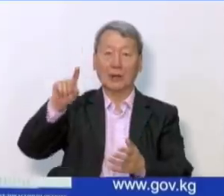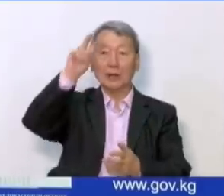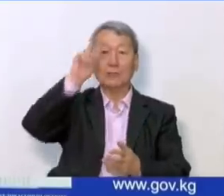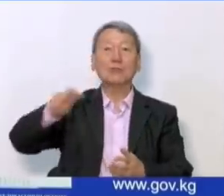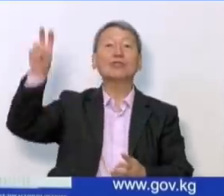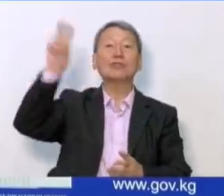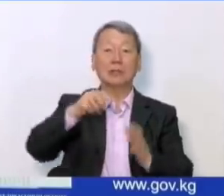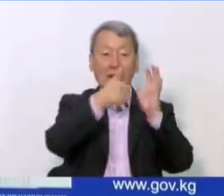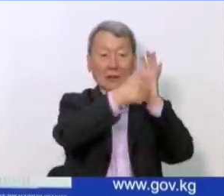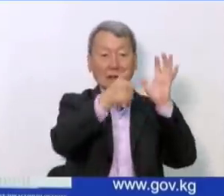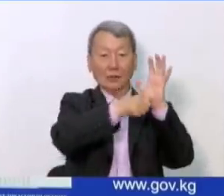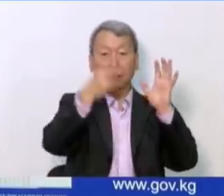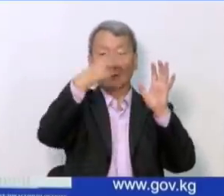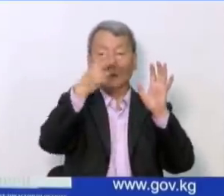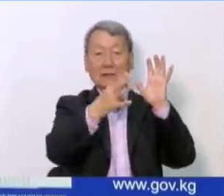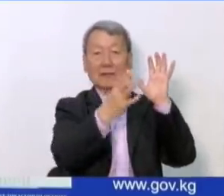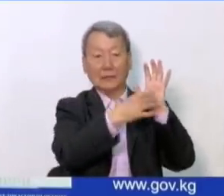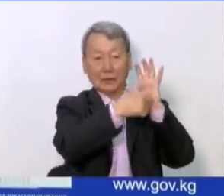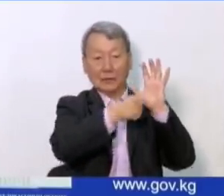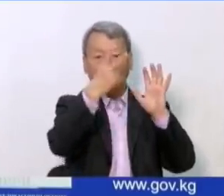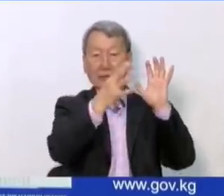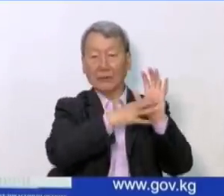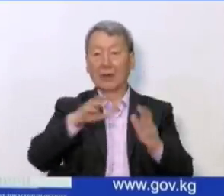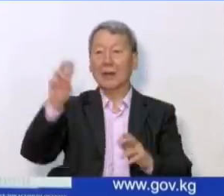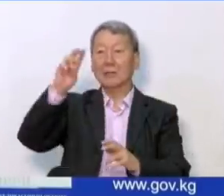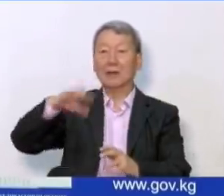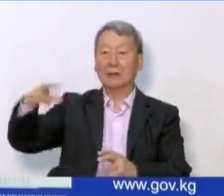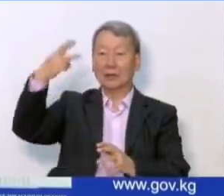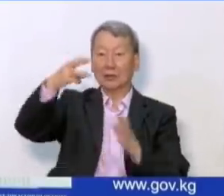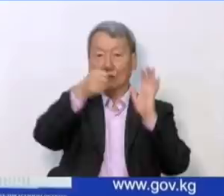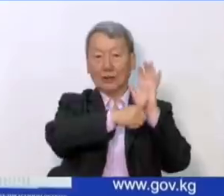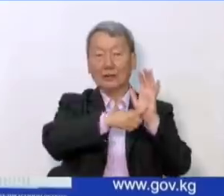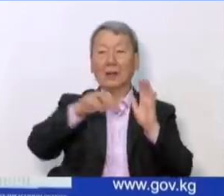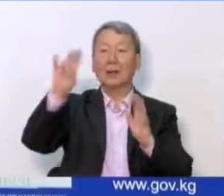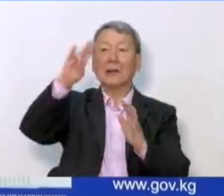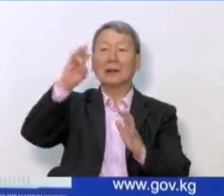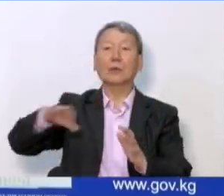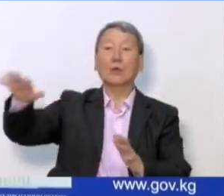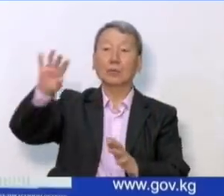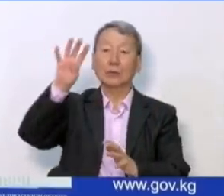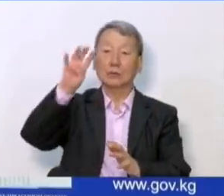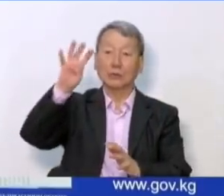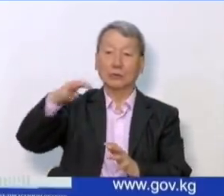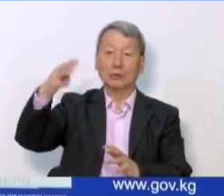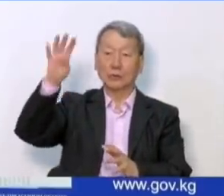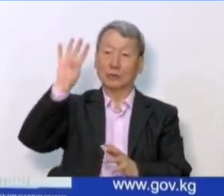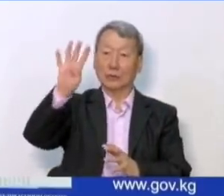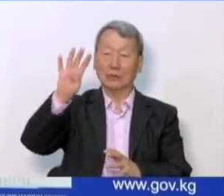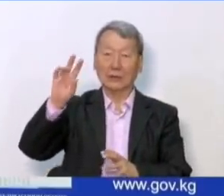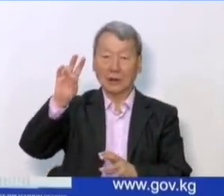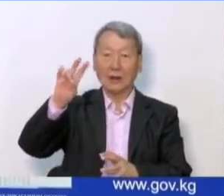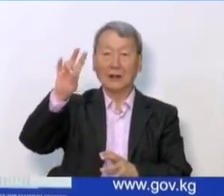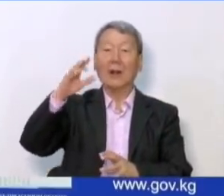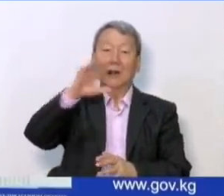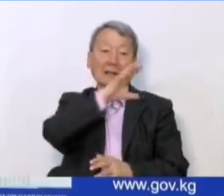шаарында 628 учур болуп атат, Баткен областында 36, Нарын областында 404 учур, Ысыкөл